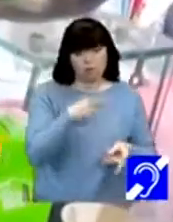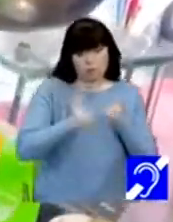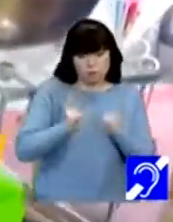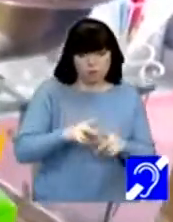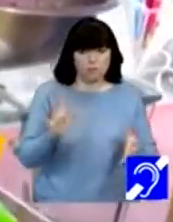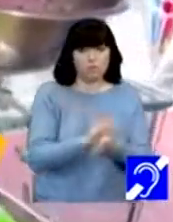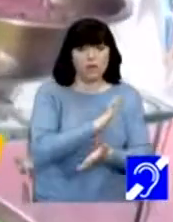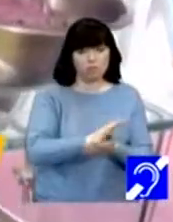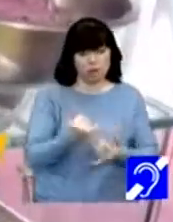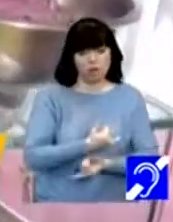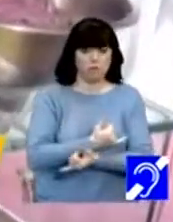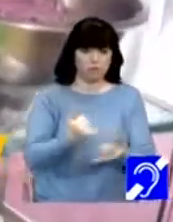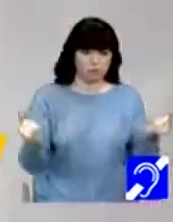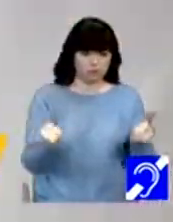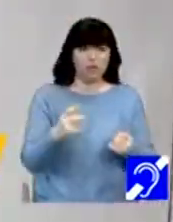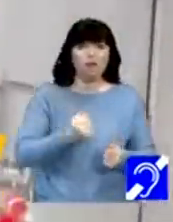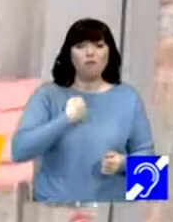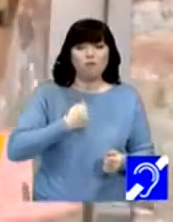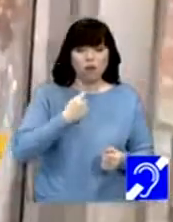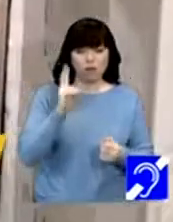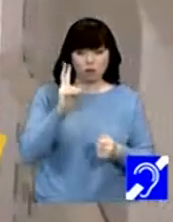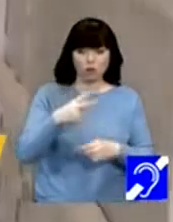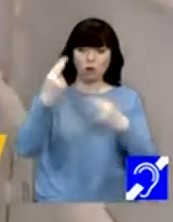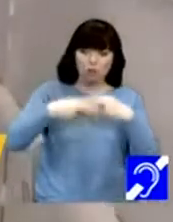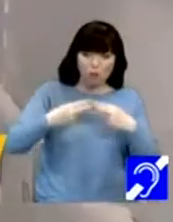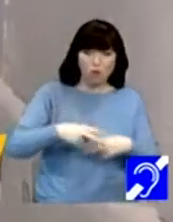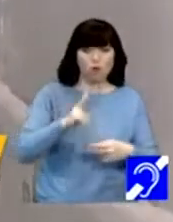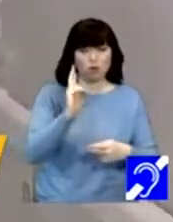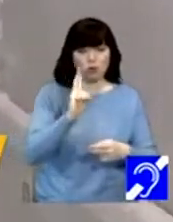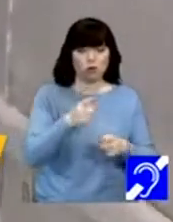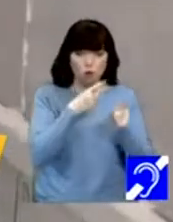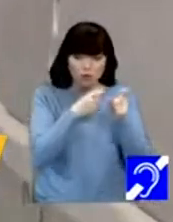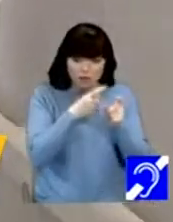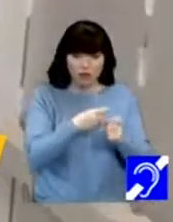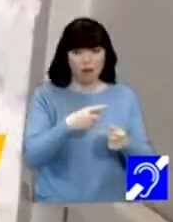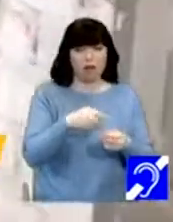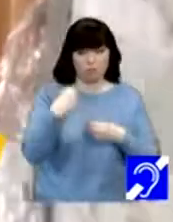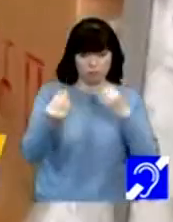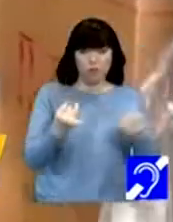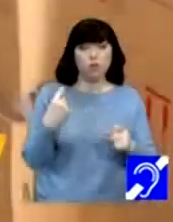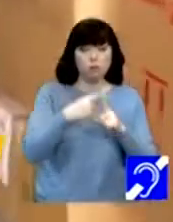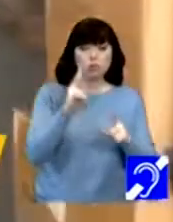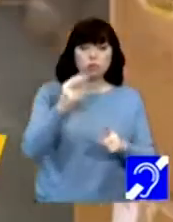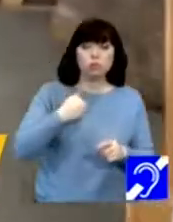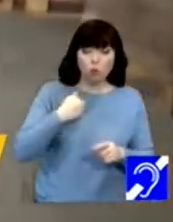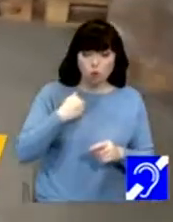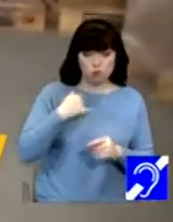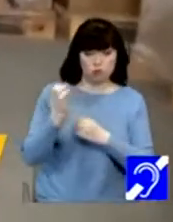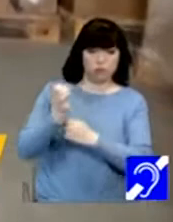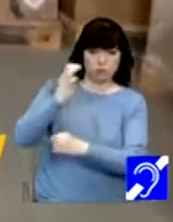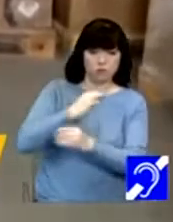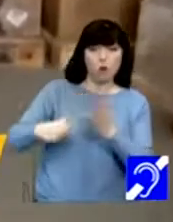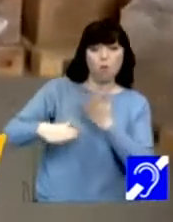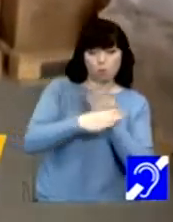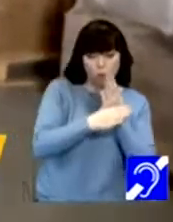în restaurantul său și le livrează militarilor de pe front și civililor. În plus, strânge donații, în special din Statele Unite.